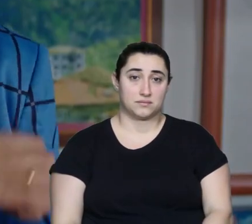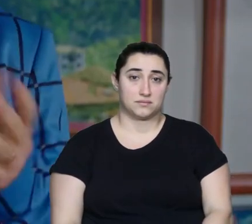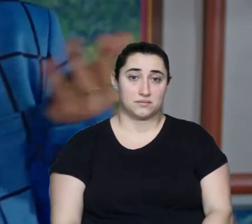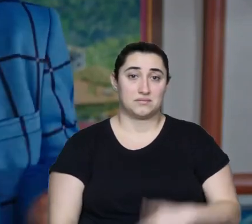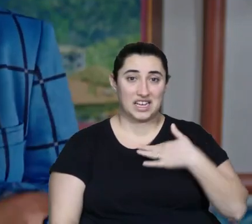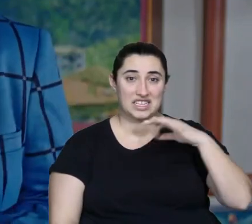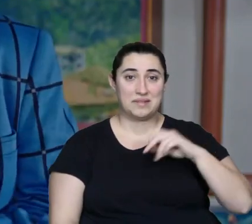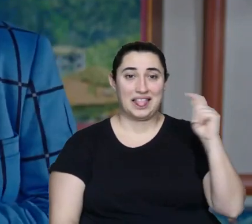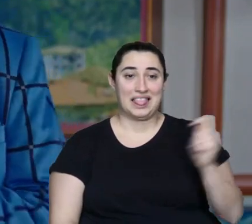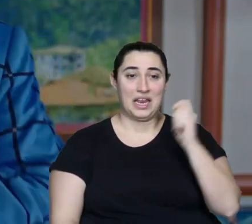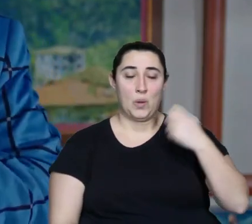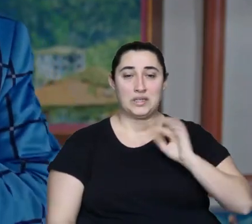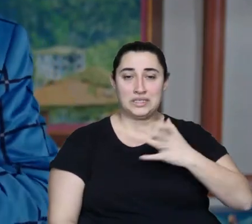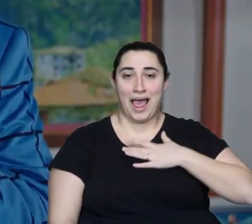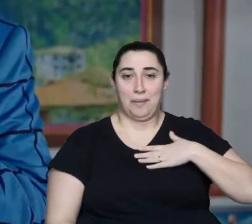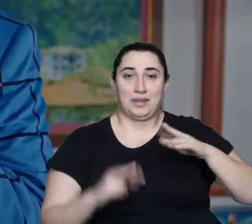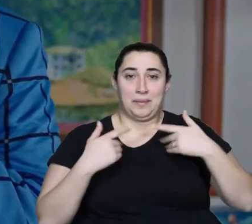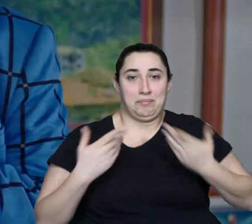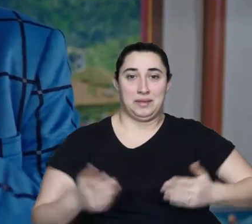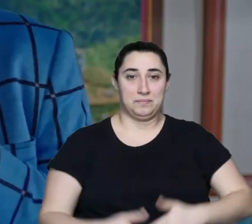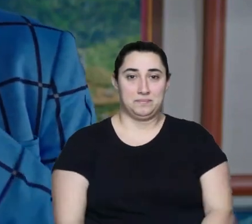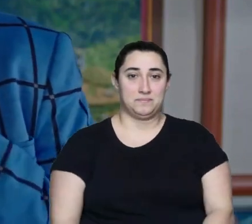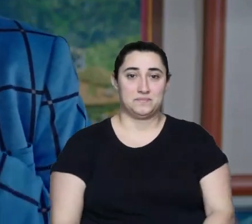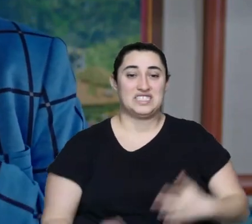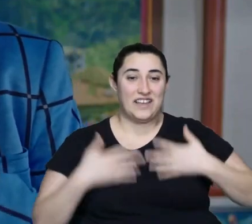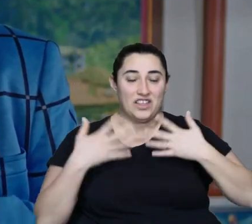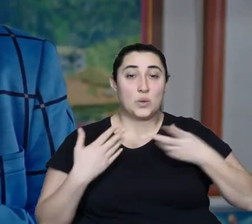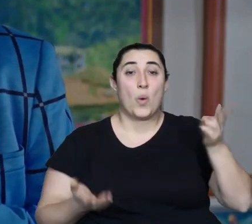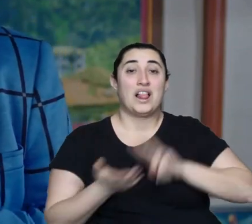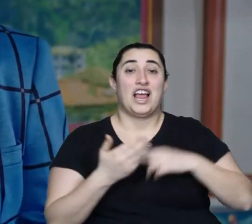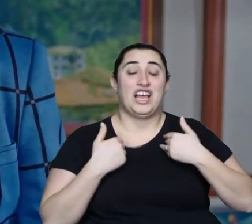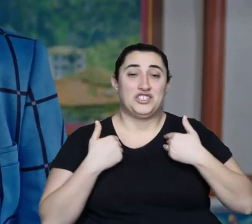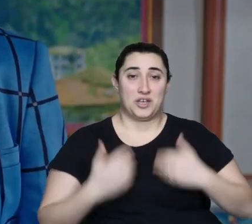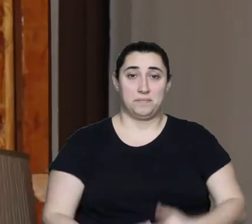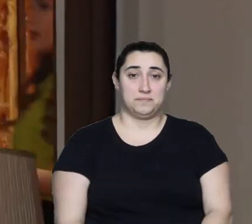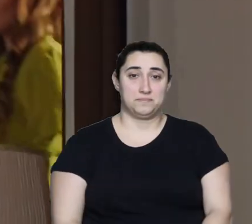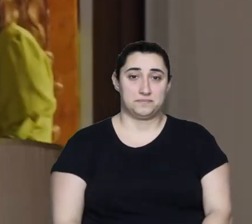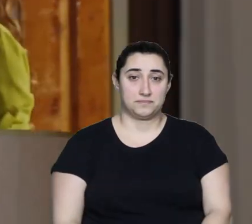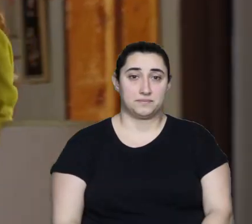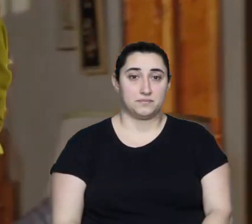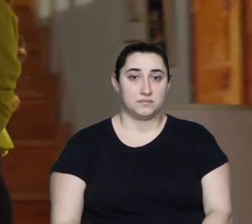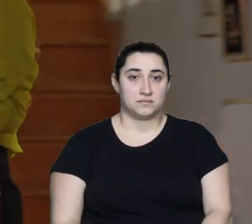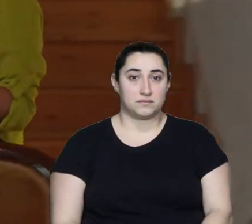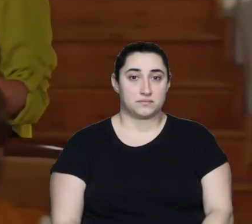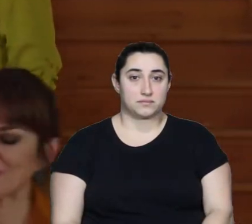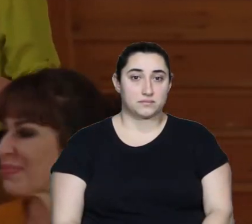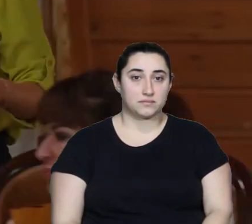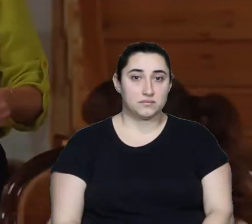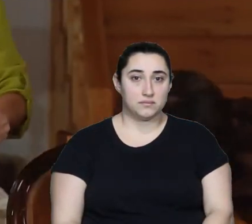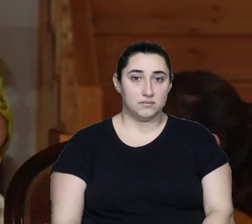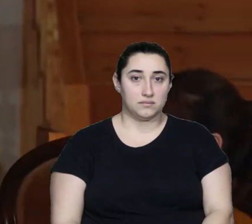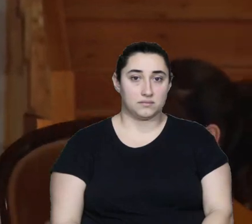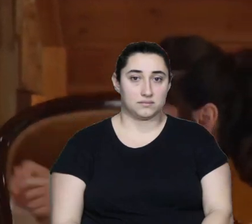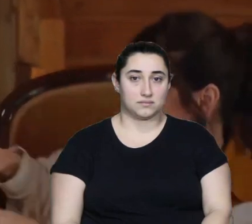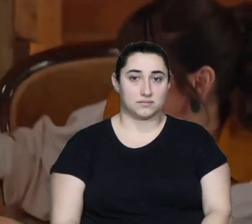Ya ben şu anda trilyon edeyim. Sevinçten ölecek olalım. Burcu evde kahve tepsisiyle salona geldi. Faik